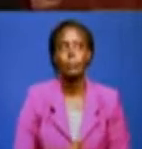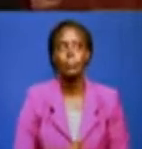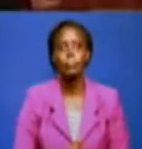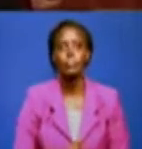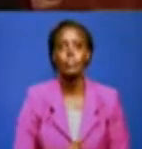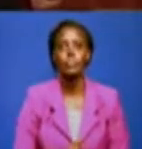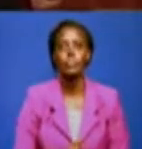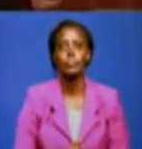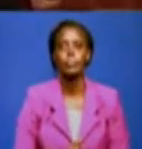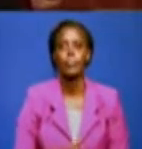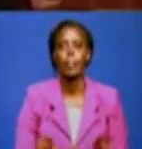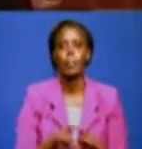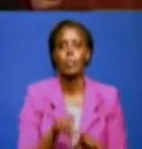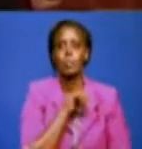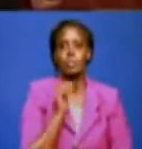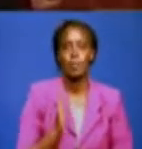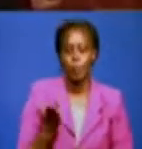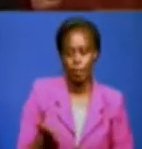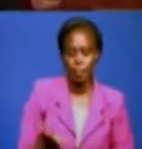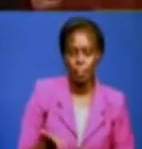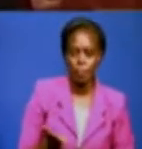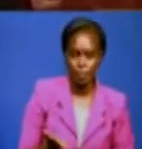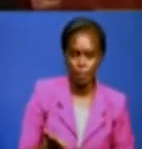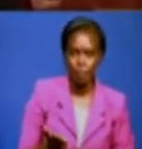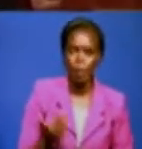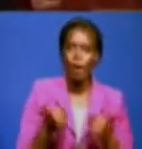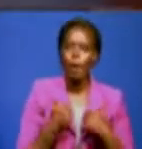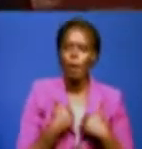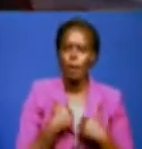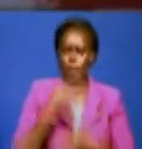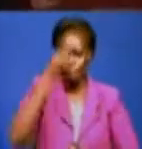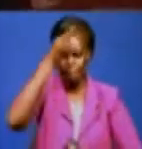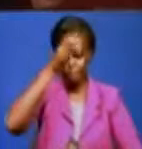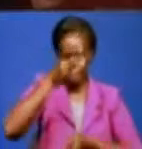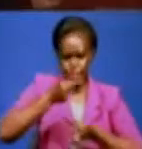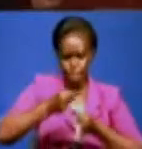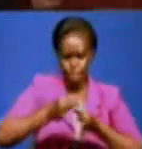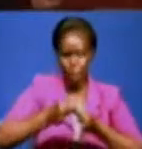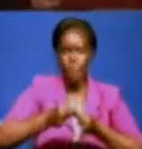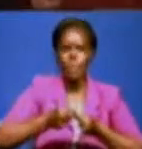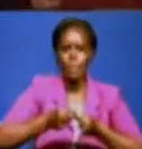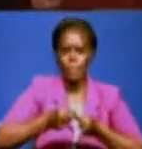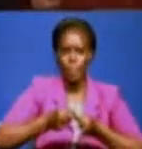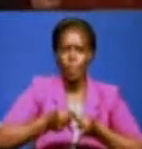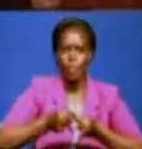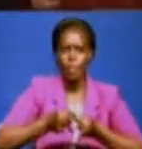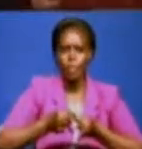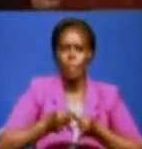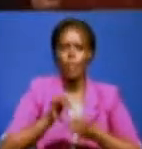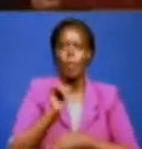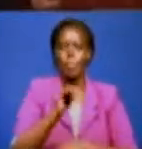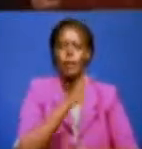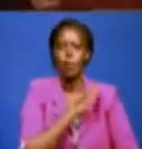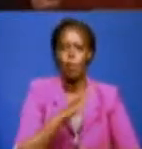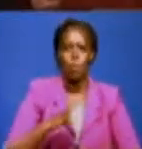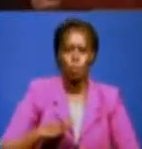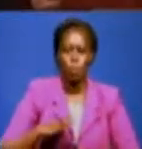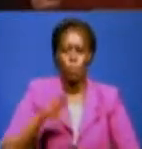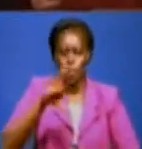tukiwa kama masenators hapa, tuko na imani na ile kamati ambayo